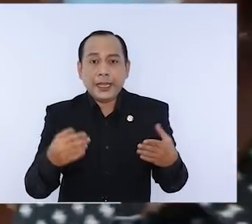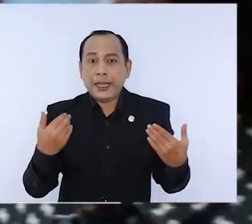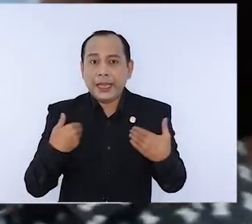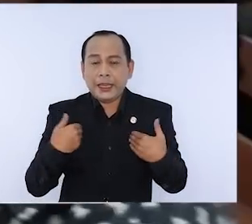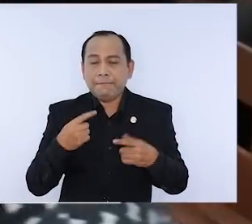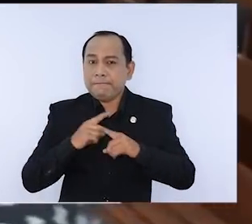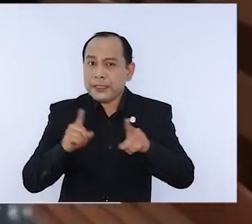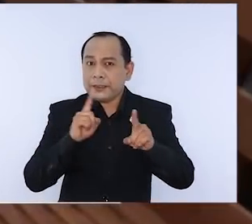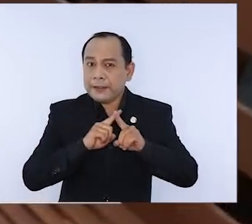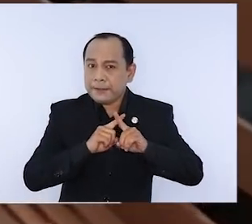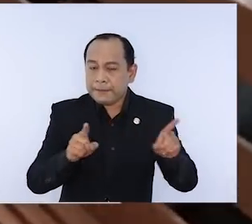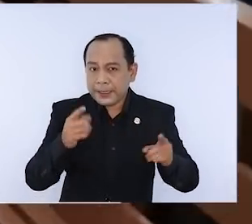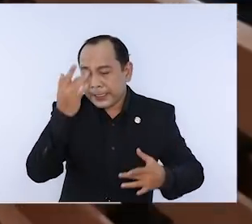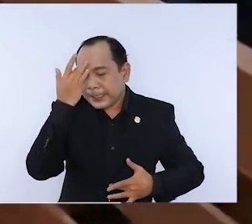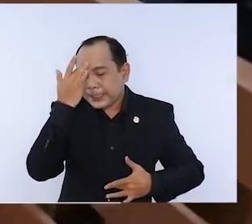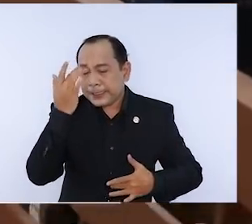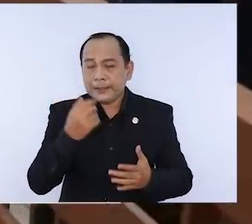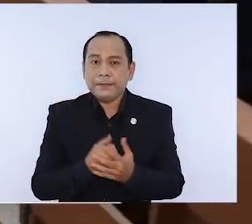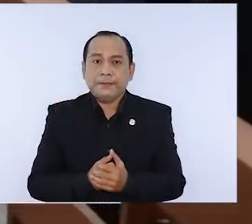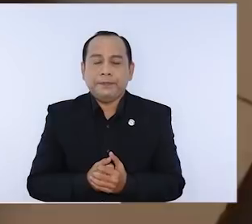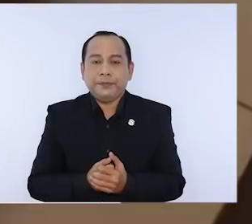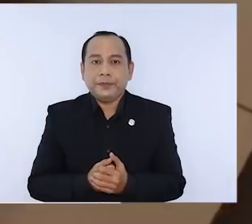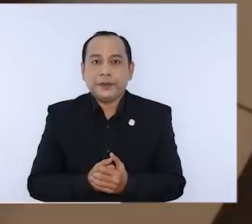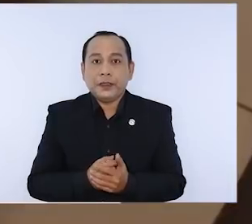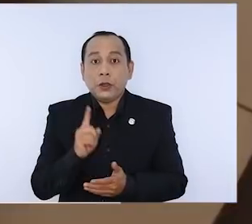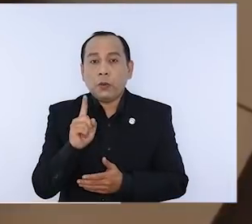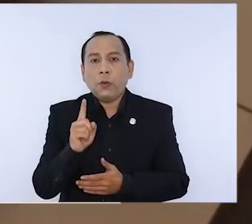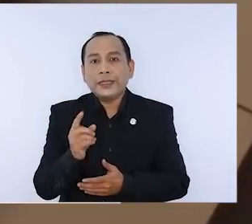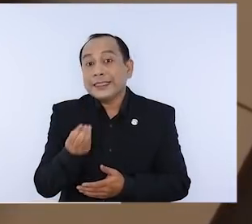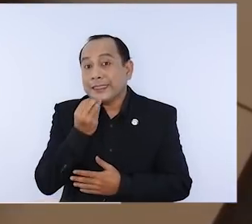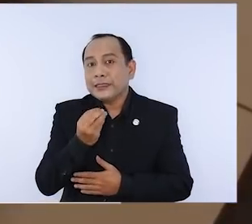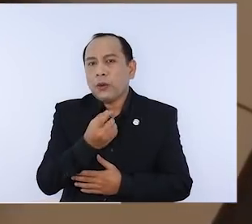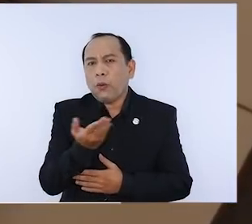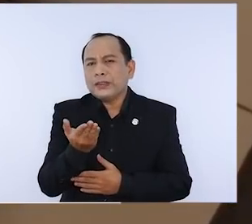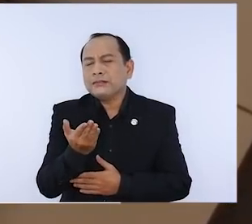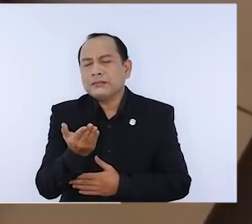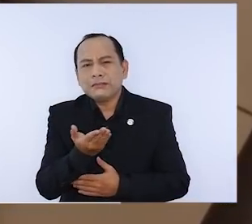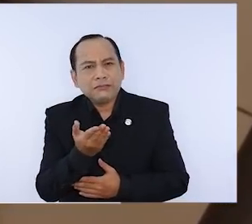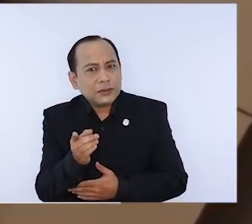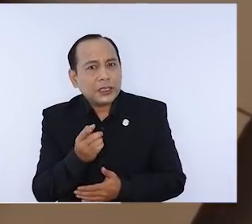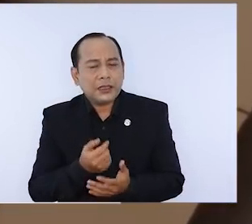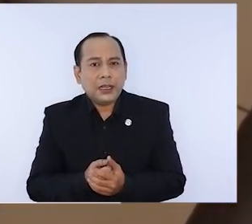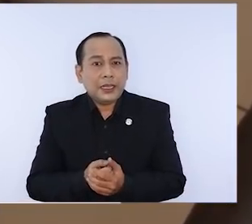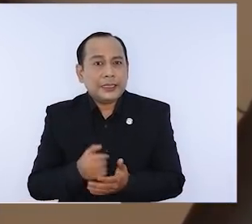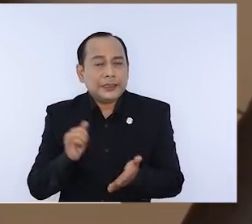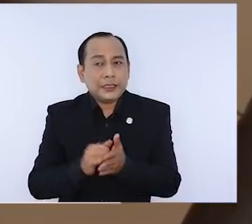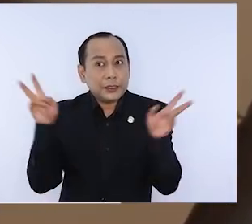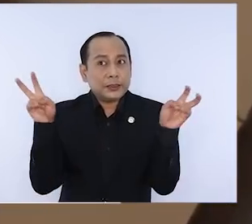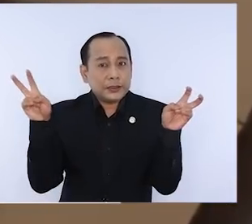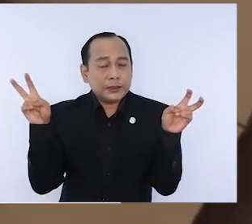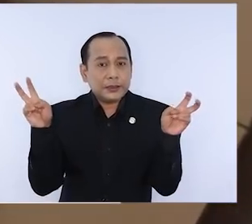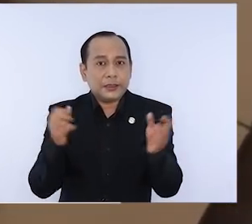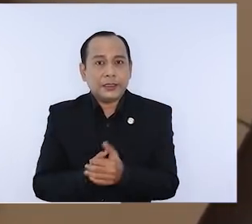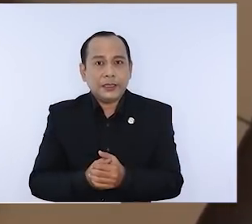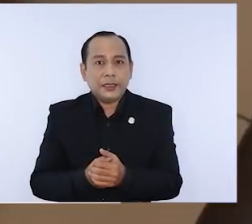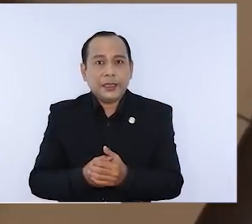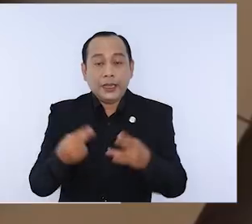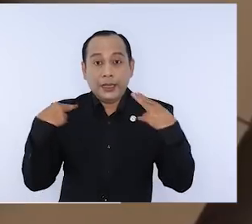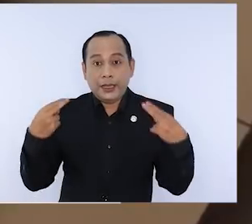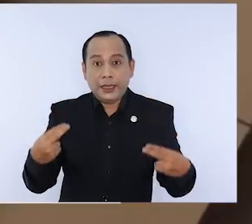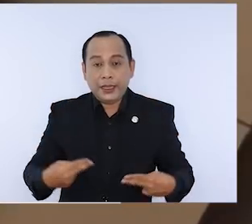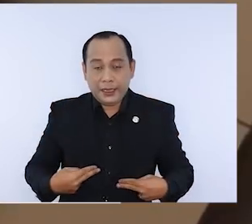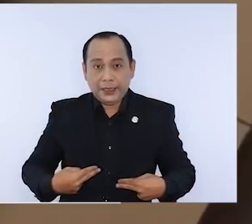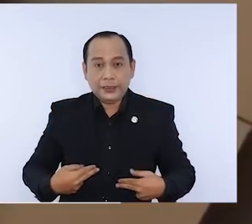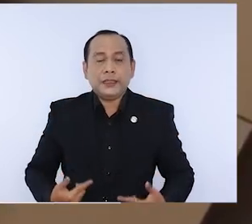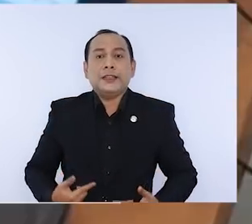nila ng iba't ibang uri ng karamdaman. What we eat is what we are. Ito ang isa sa naging tema sa isinagawang Healthy